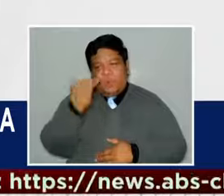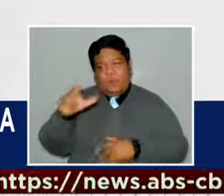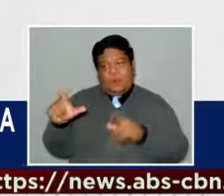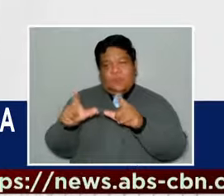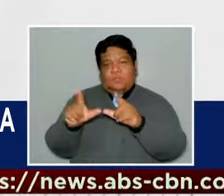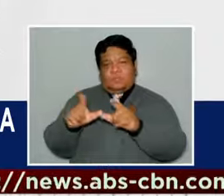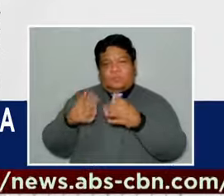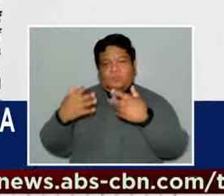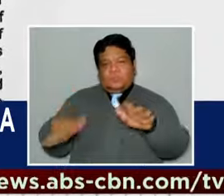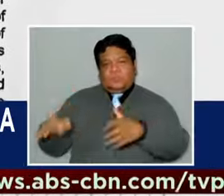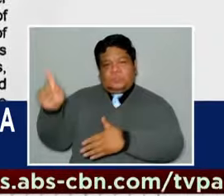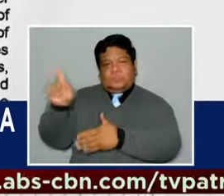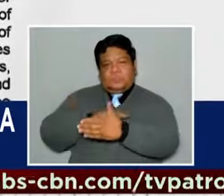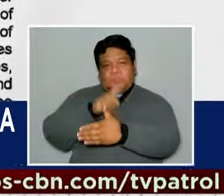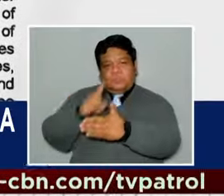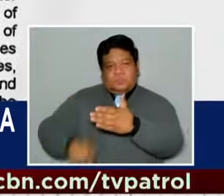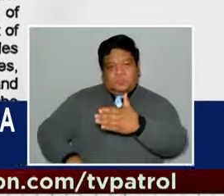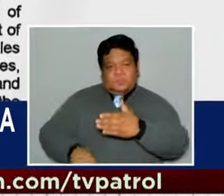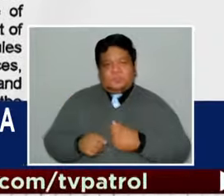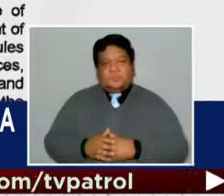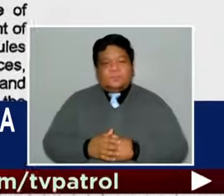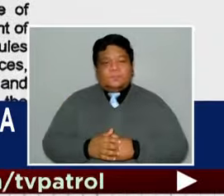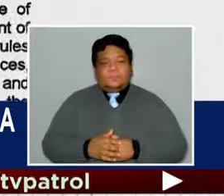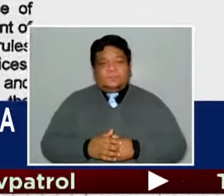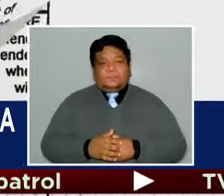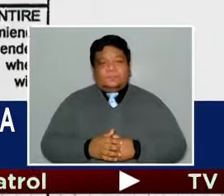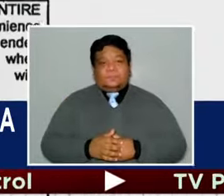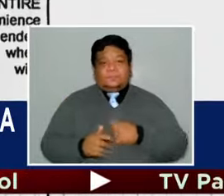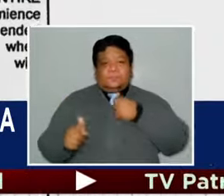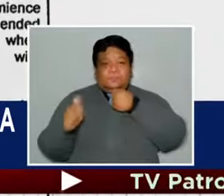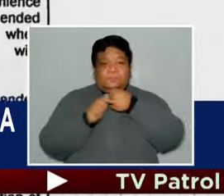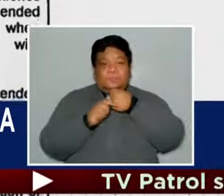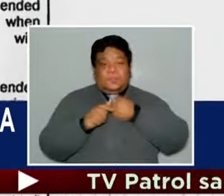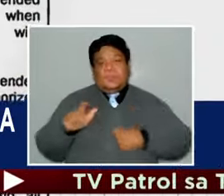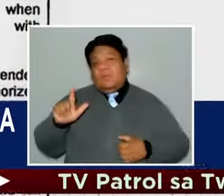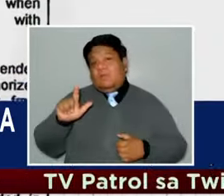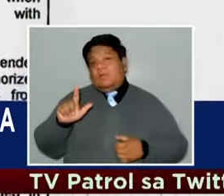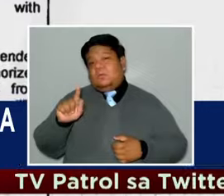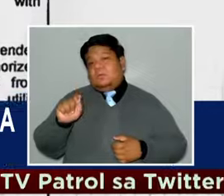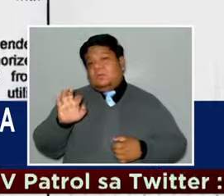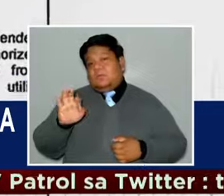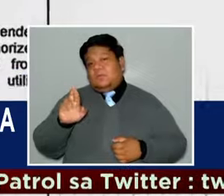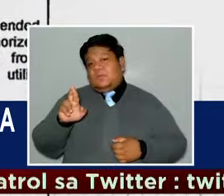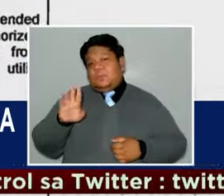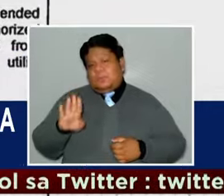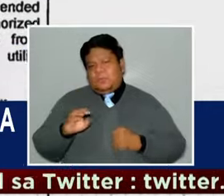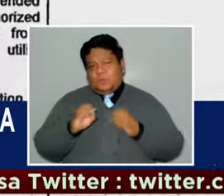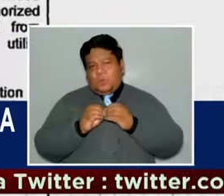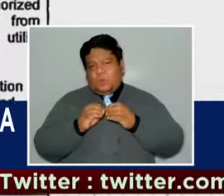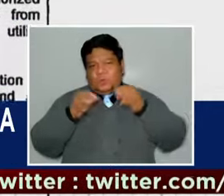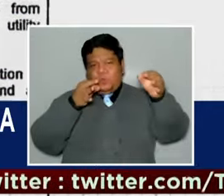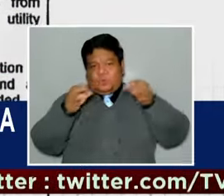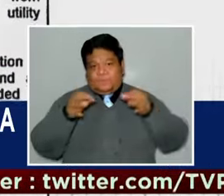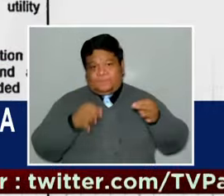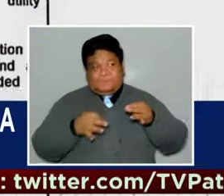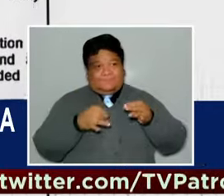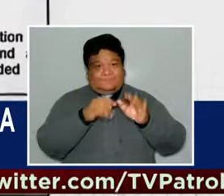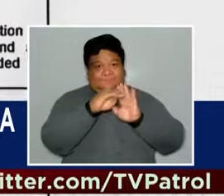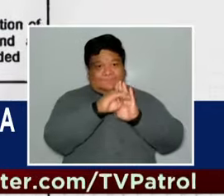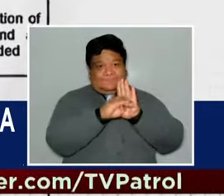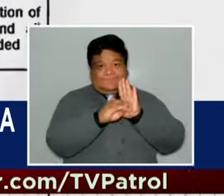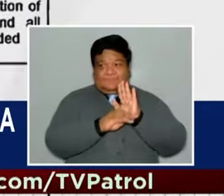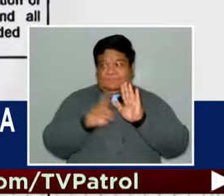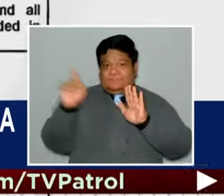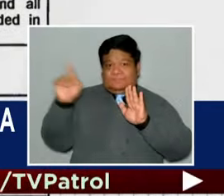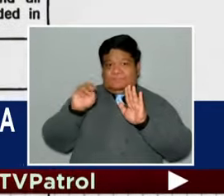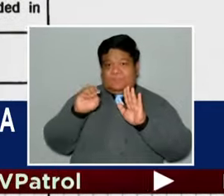ng LTFRB, sa ilalim ng Joint Administrative Order 2014-01, bukod sa mai-impound ang minamanehong